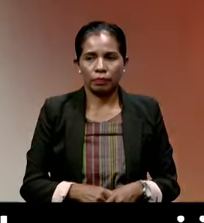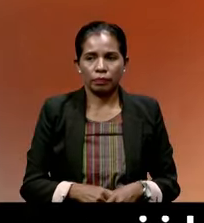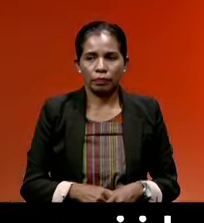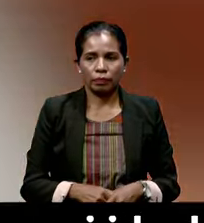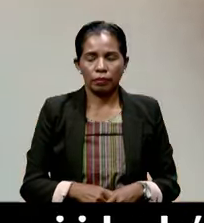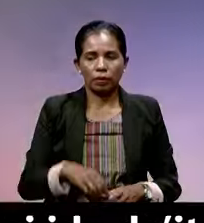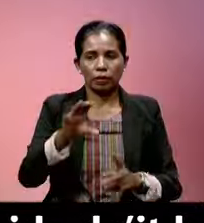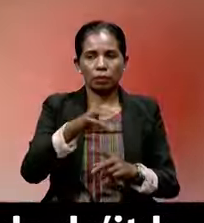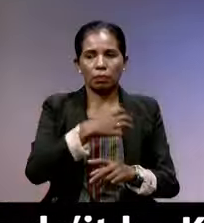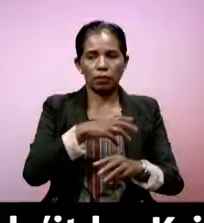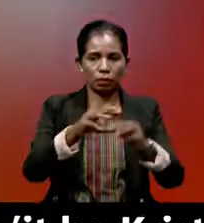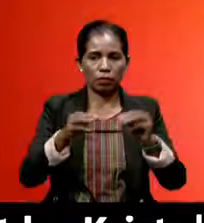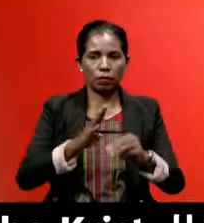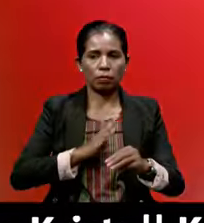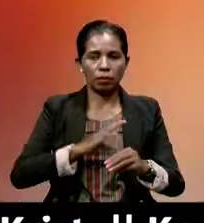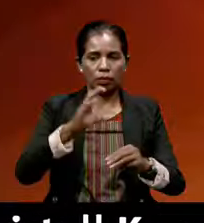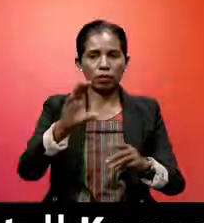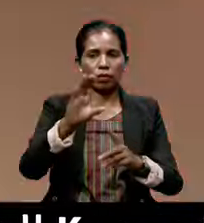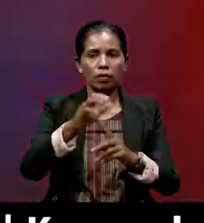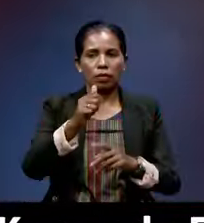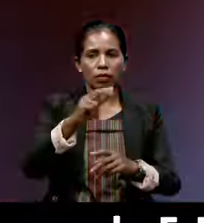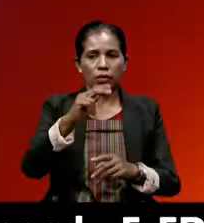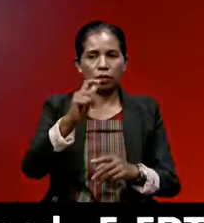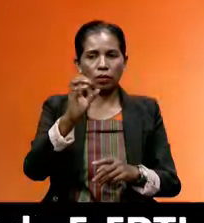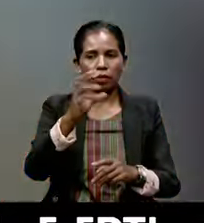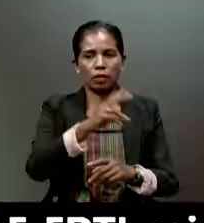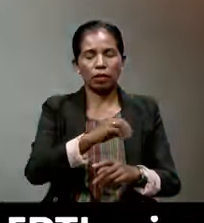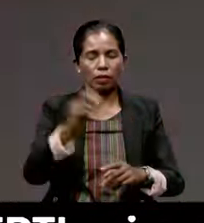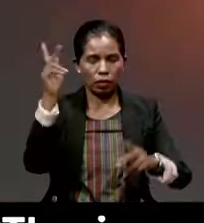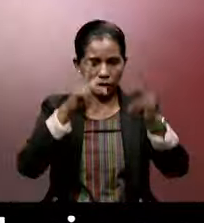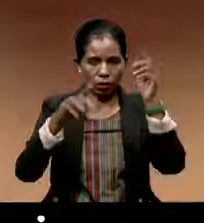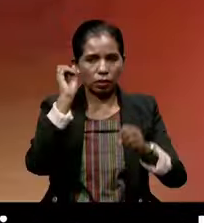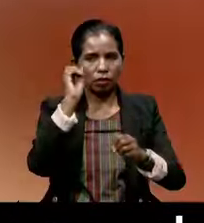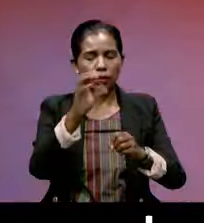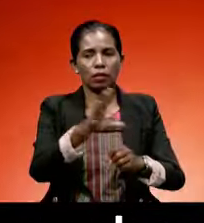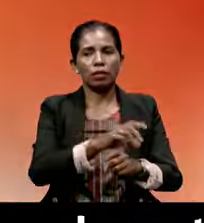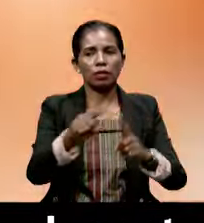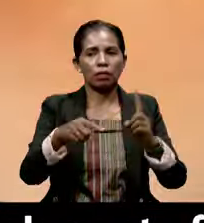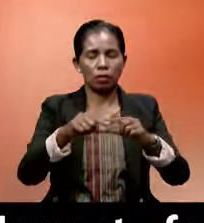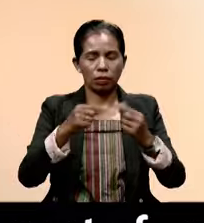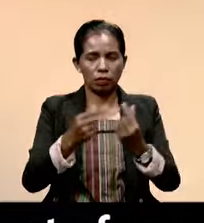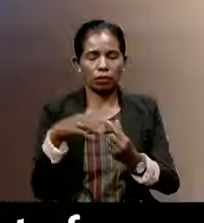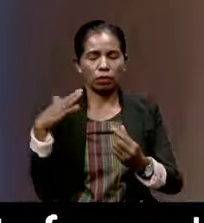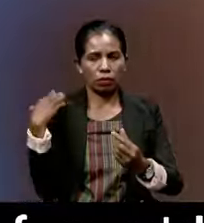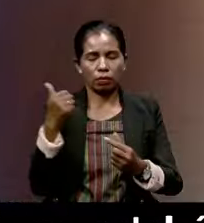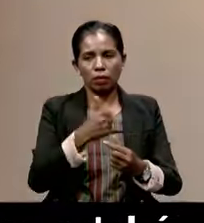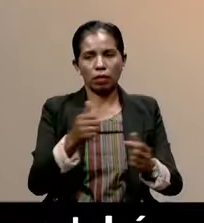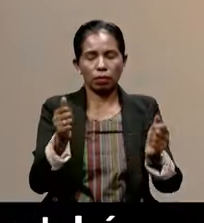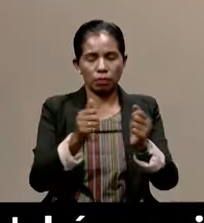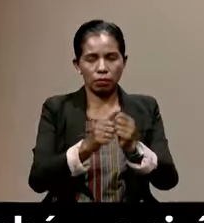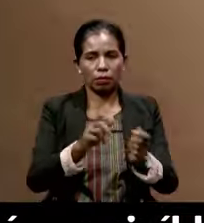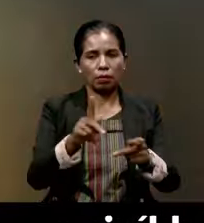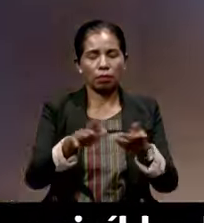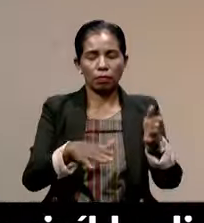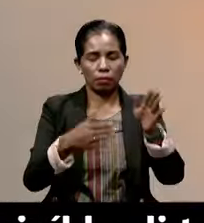Comandante Polisi Municipio Baucau, Superintendente Sefi Antonino Mauluta Hateten, caso tula malune, acontece, va ingira grupo Joven Balu, acompanha matebian